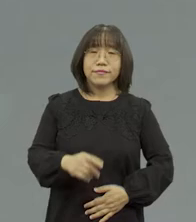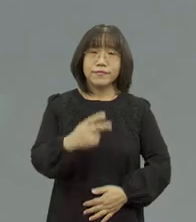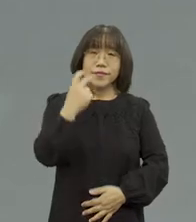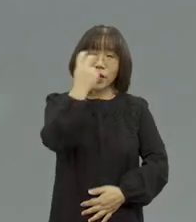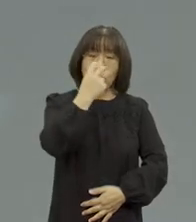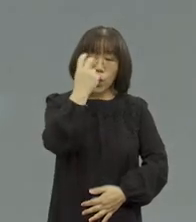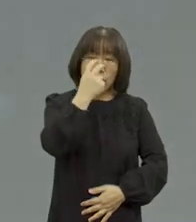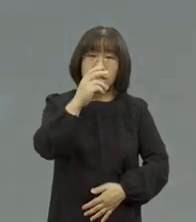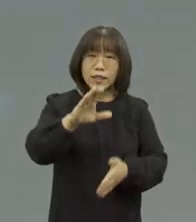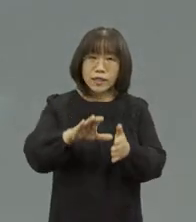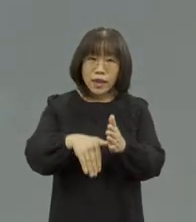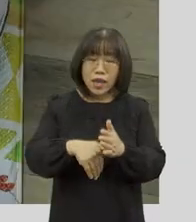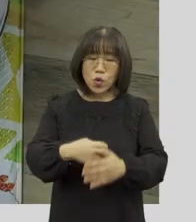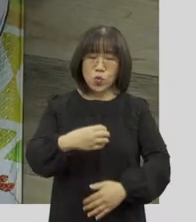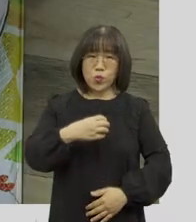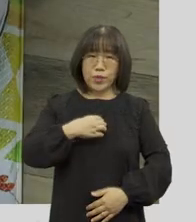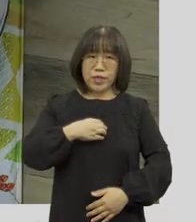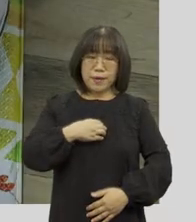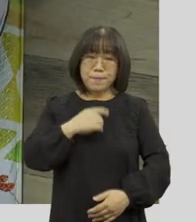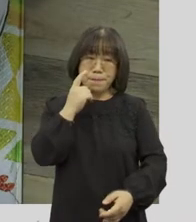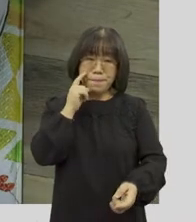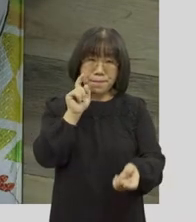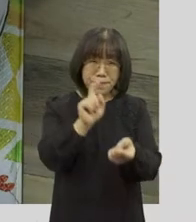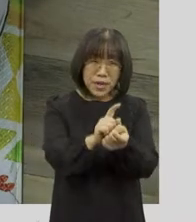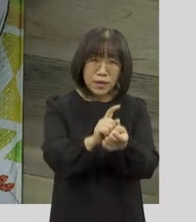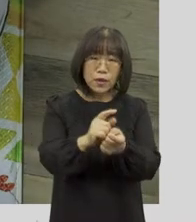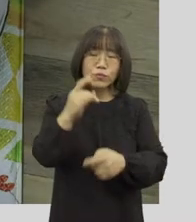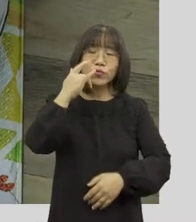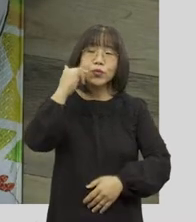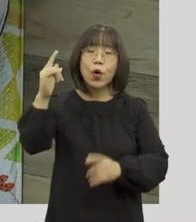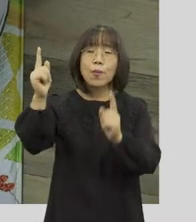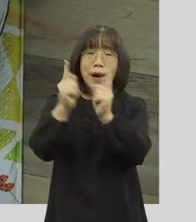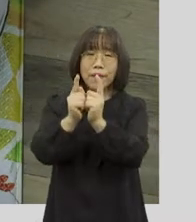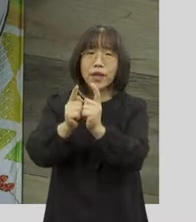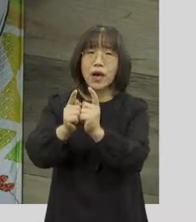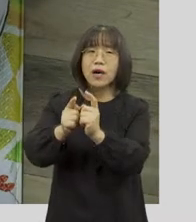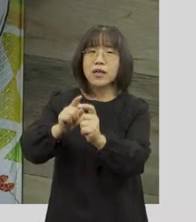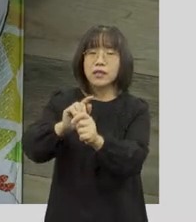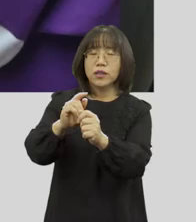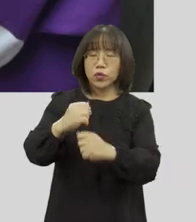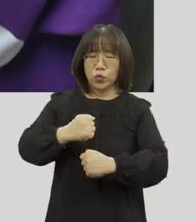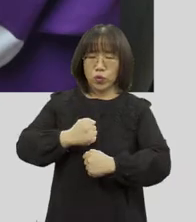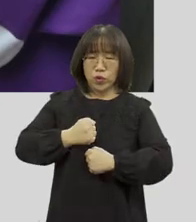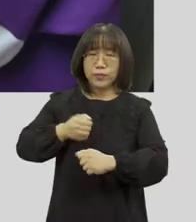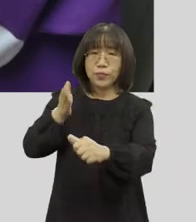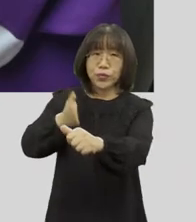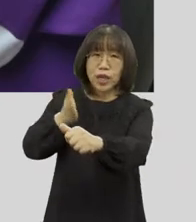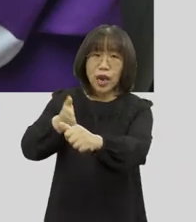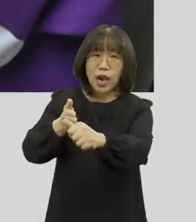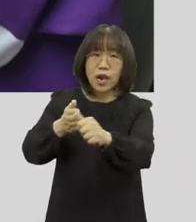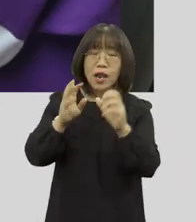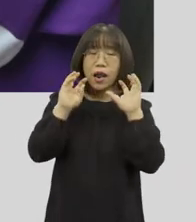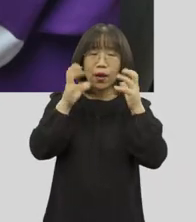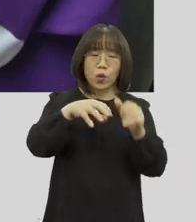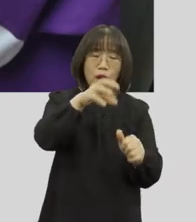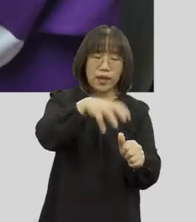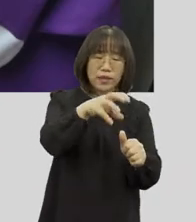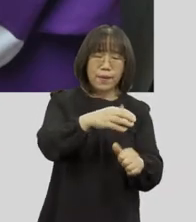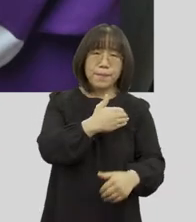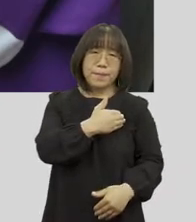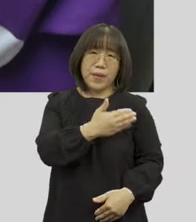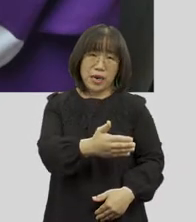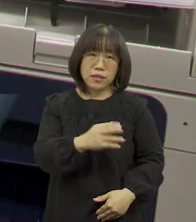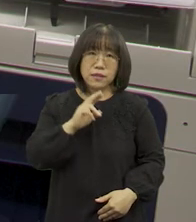모니터링 과정에서 위기 상황이 발견되면 보호자와 상담해 주의를 당부하고 아동 학대나 방임이 의심될